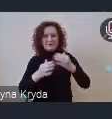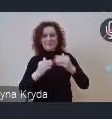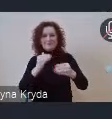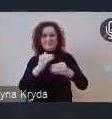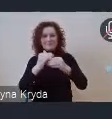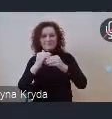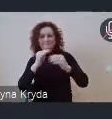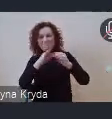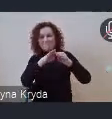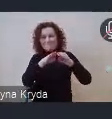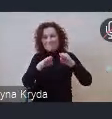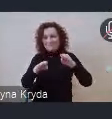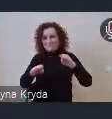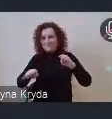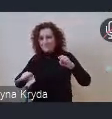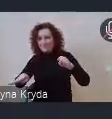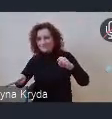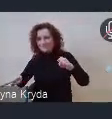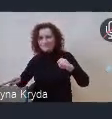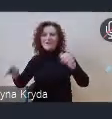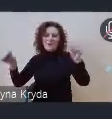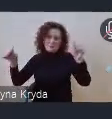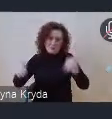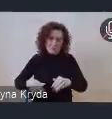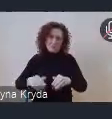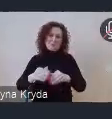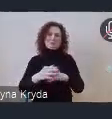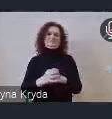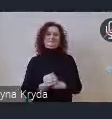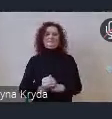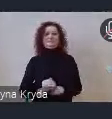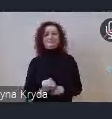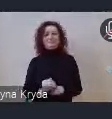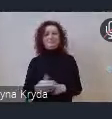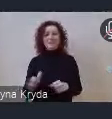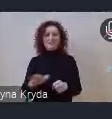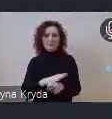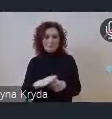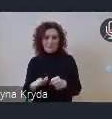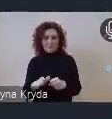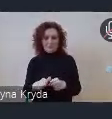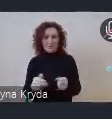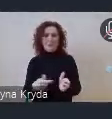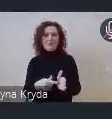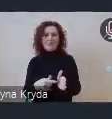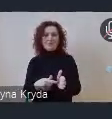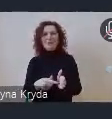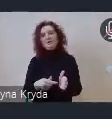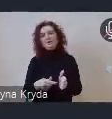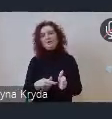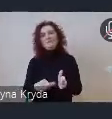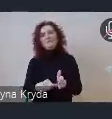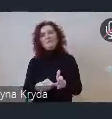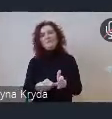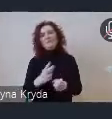prostu zmienić ze schodów bulion aby spełniała wymagania dostępności bo korytarz jest długi i szeroki i tak dalej